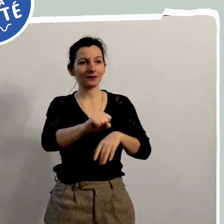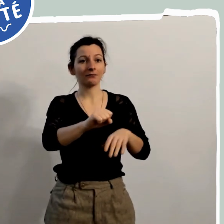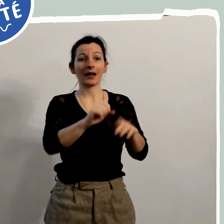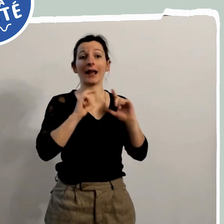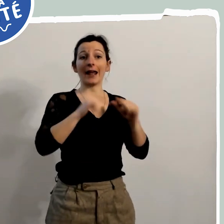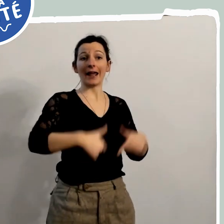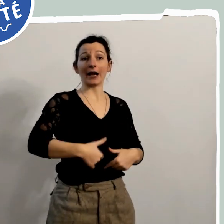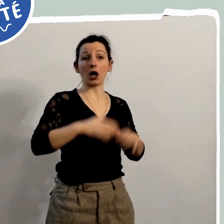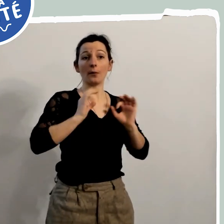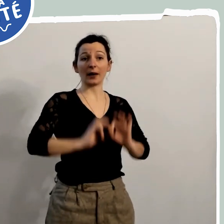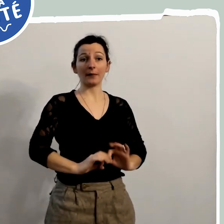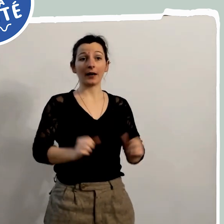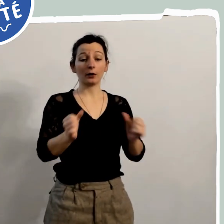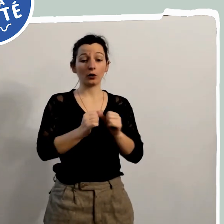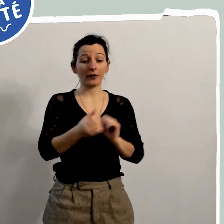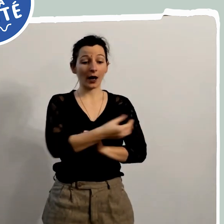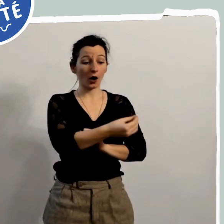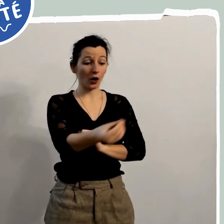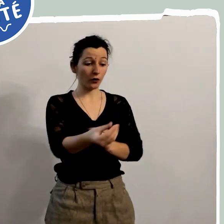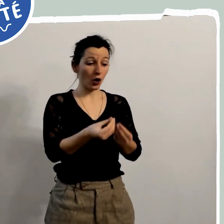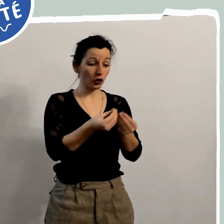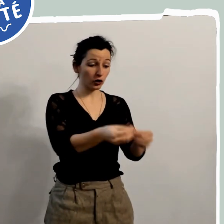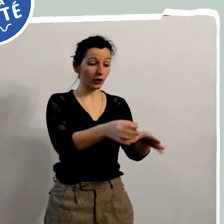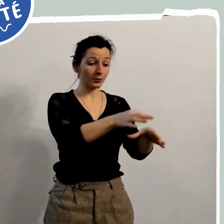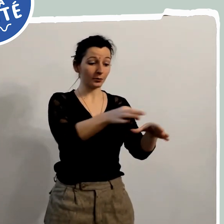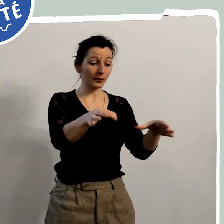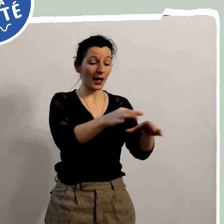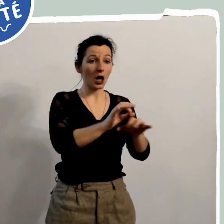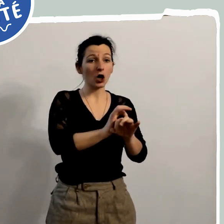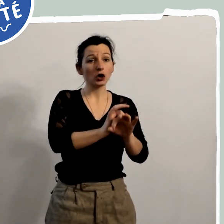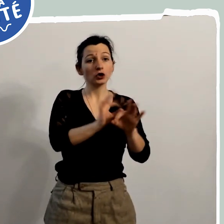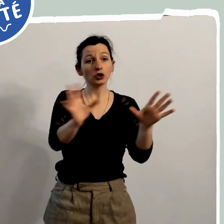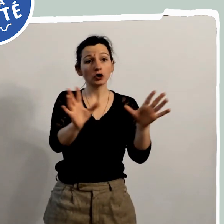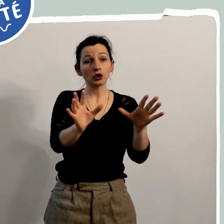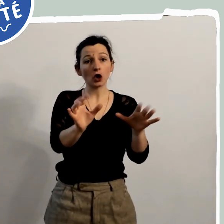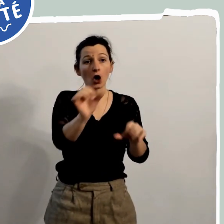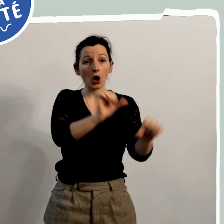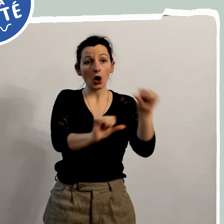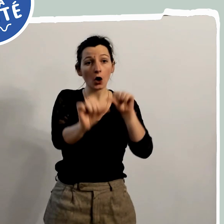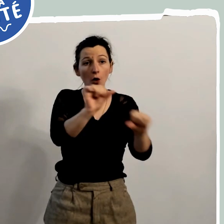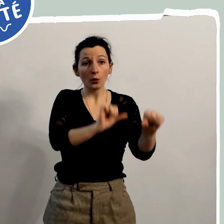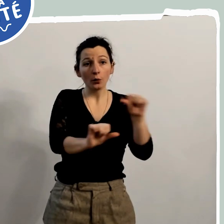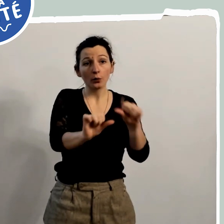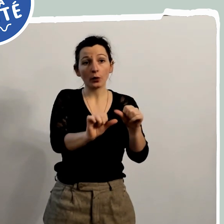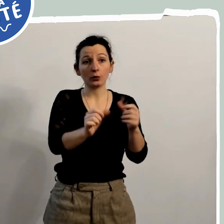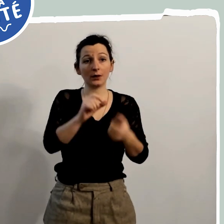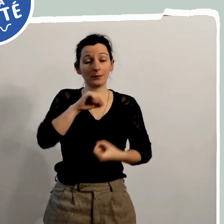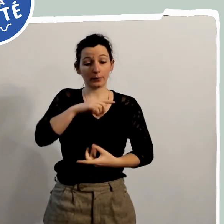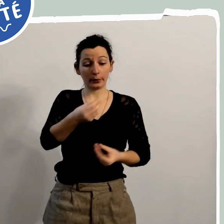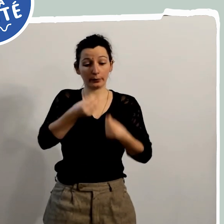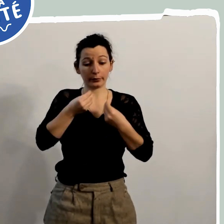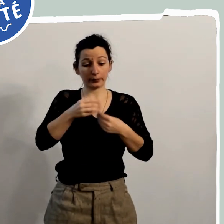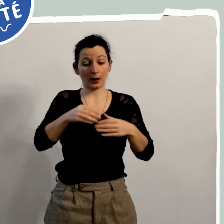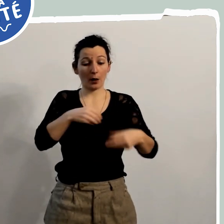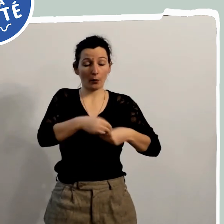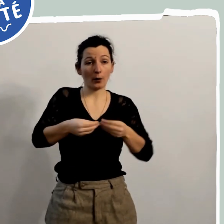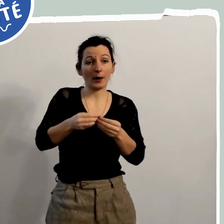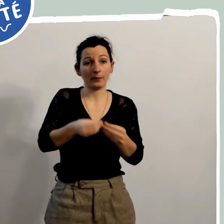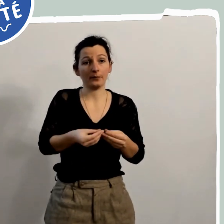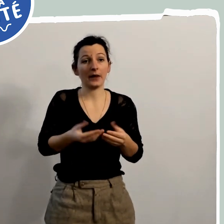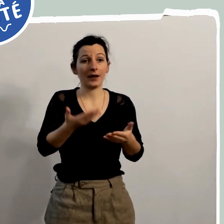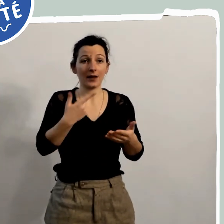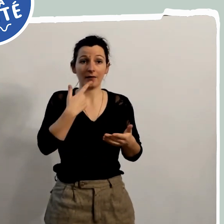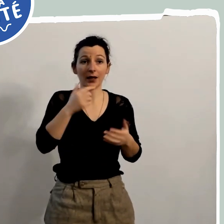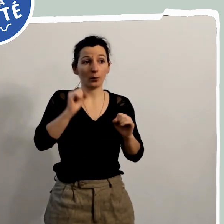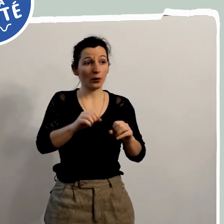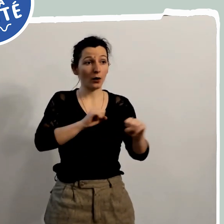a distribué aux gamins des trousses sans perturbateurs endocriniens. Donc, il y a des actions qui peuvent être faites. Mais ça coûte de l'argent, il faut